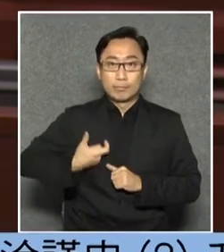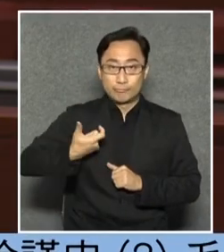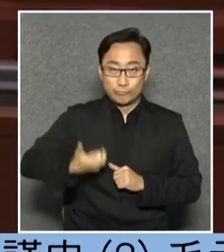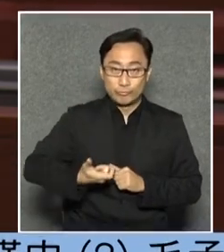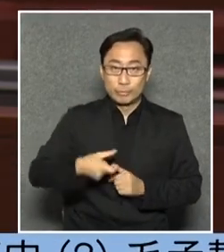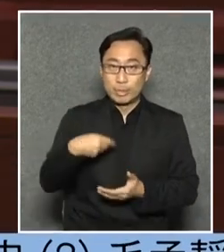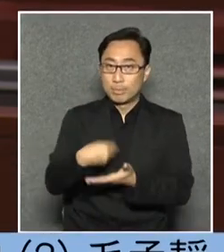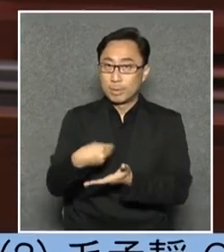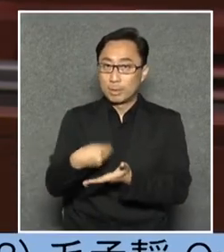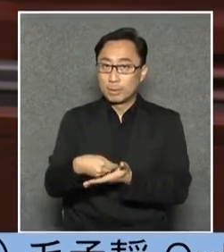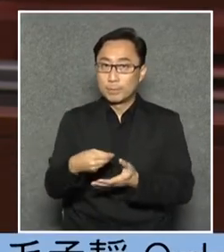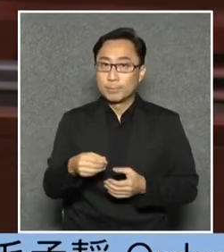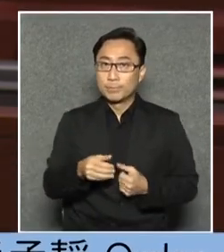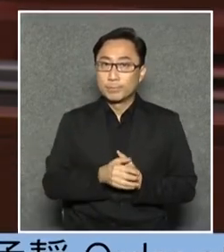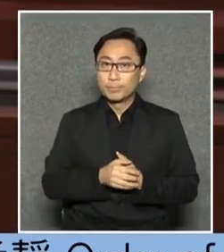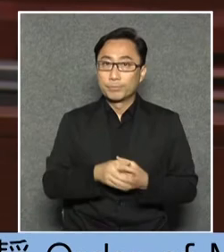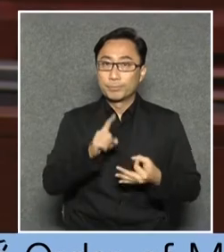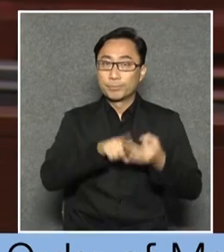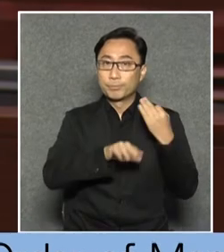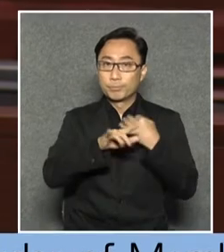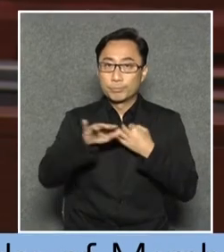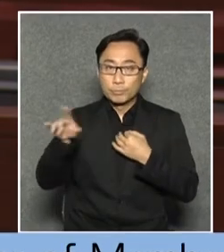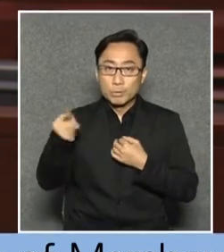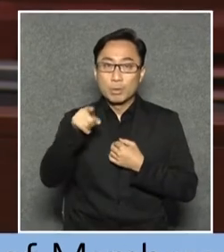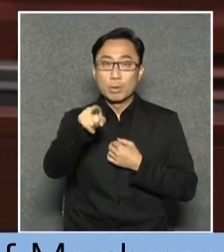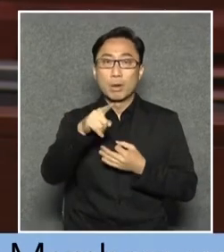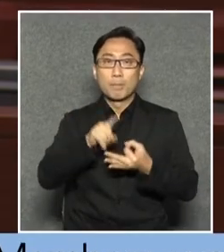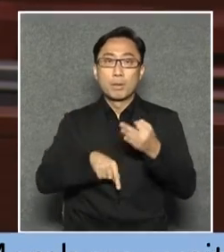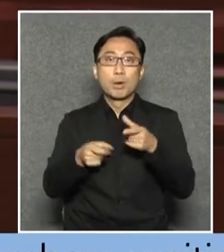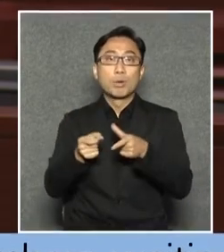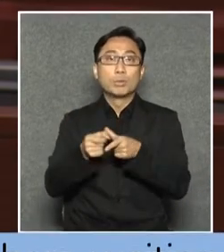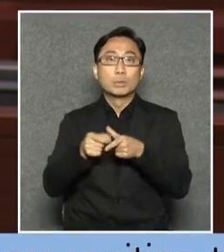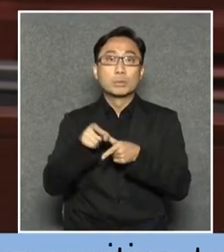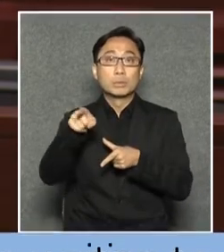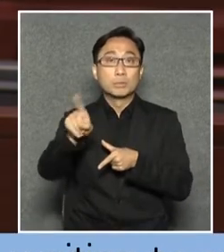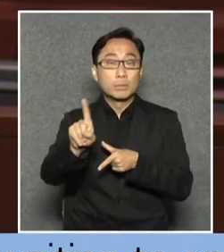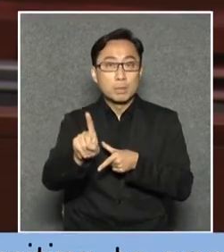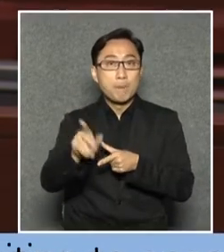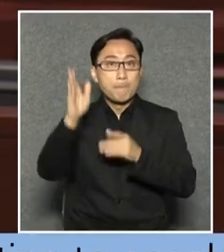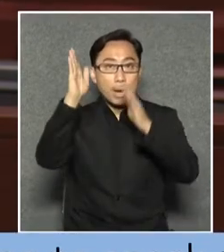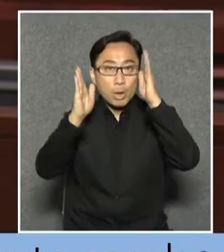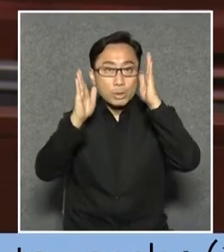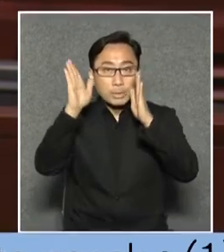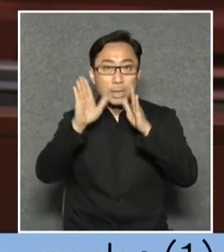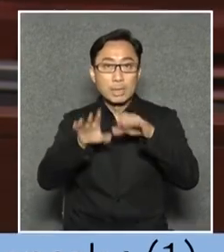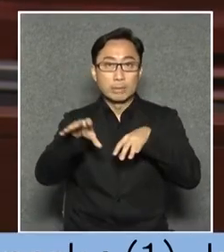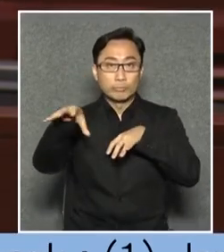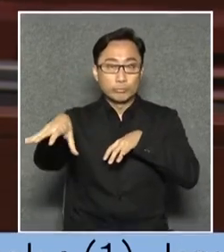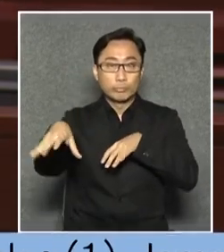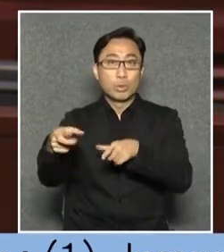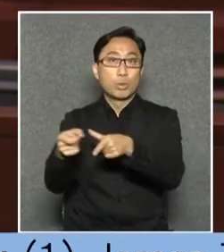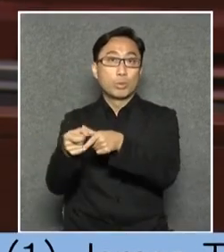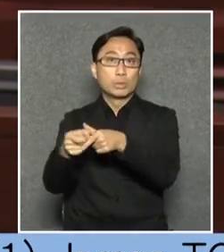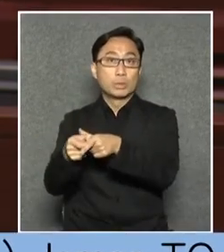個。Aviation Capital Group 喎，嗰間係馬來西亞嘅離岸公司控制嘅。喂，哥，